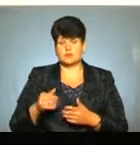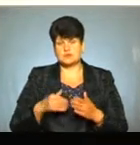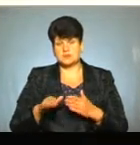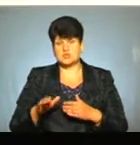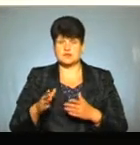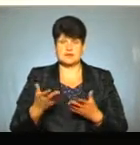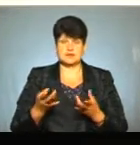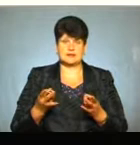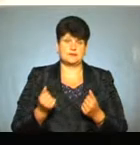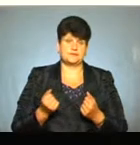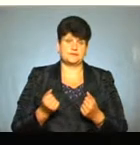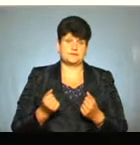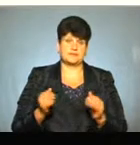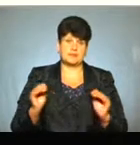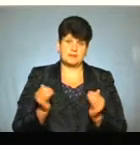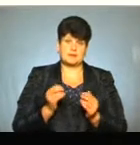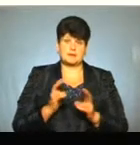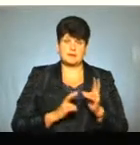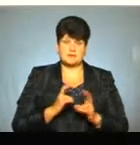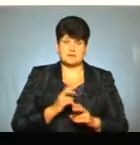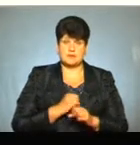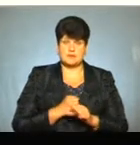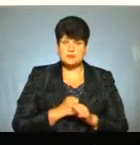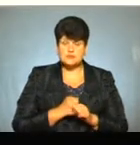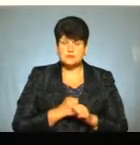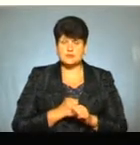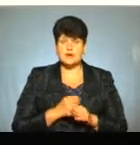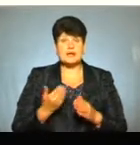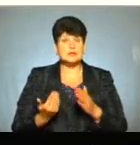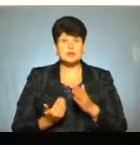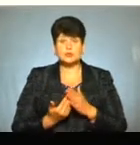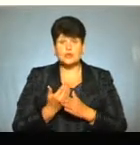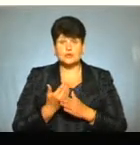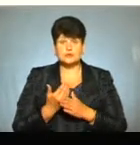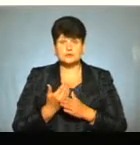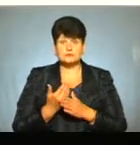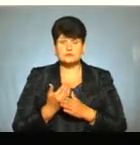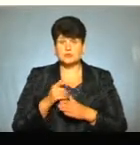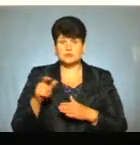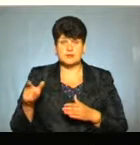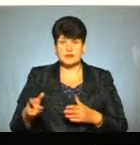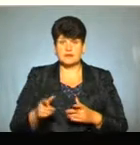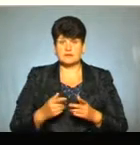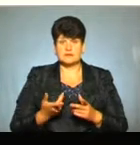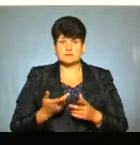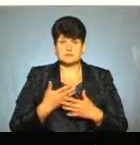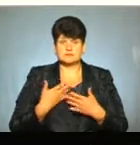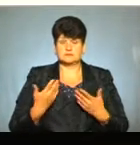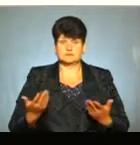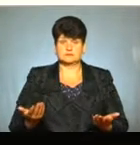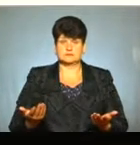на певні там невеликі підприємства працювати, але нової когорти таких людей, на жаль, ми не